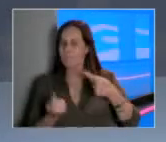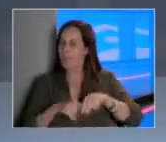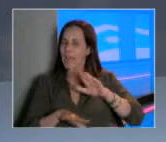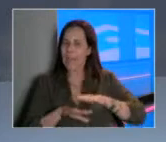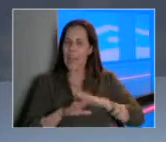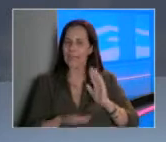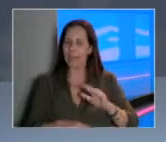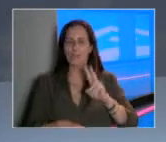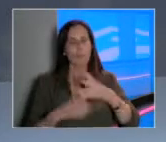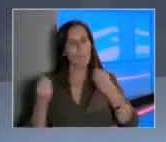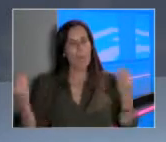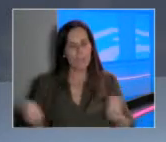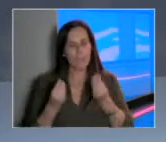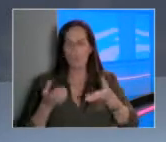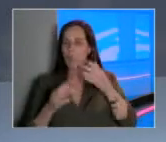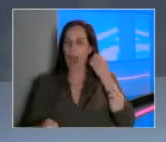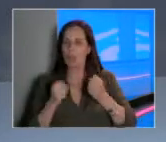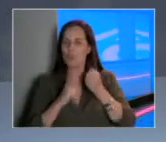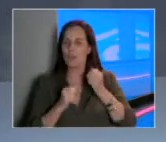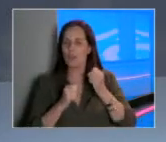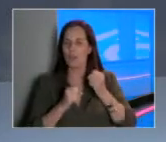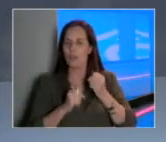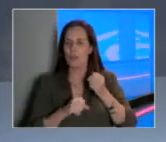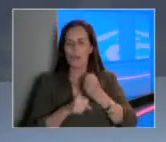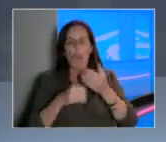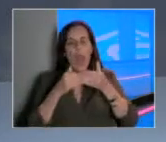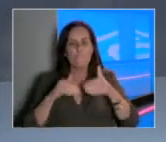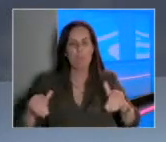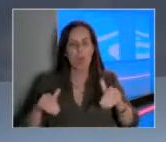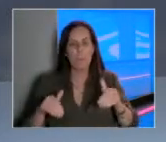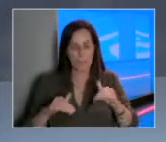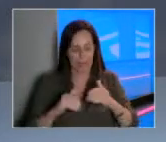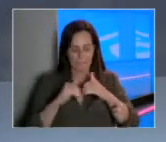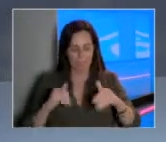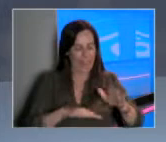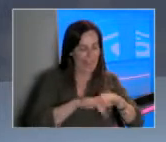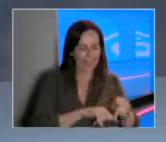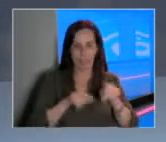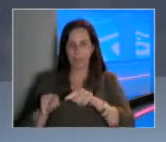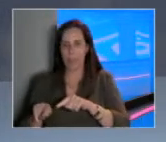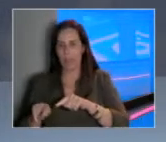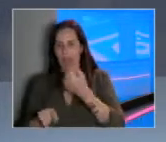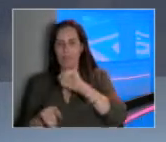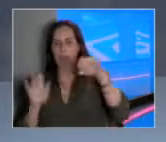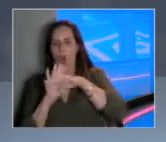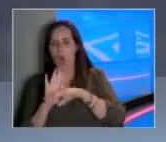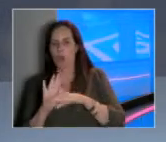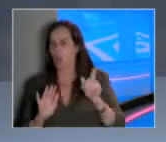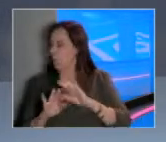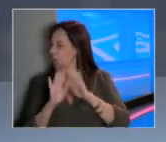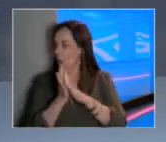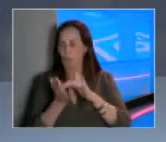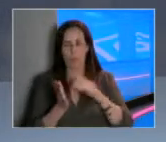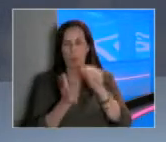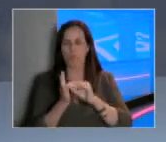ועדת אתיקה, כי יש הרבה דברים שנורא קשה להעביר את הגבול הזה, שמפריד בין אתיקה לבין העבירה על החוק. לא בכל